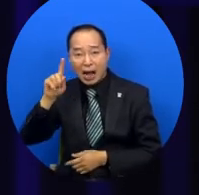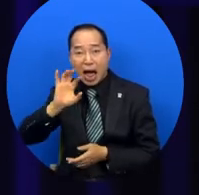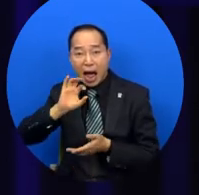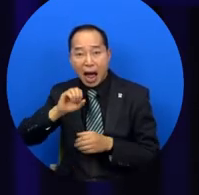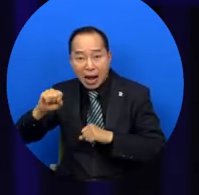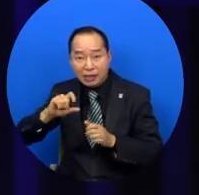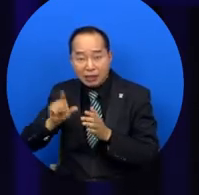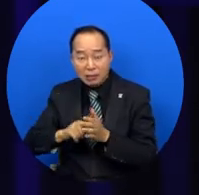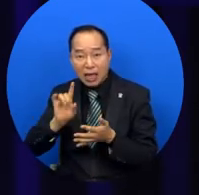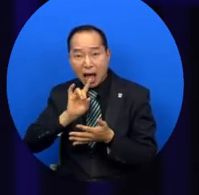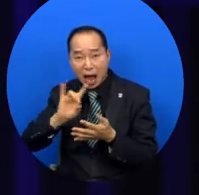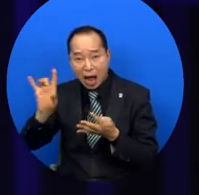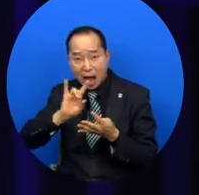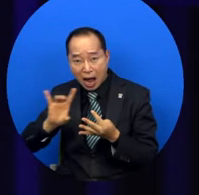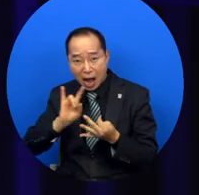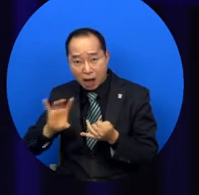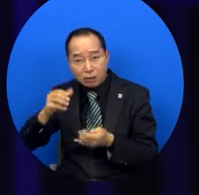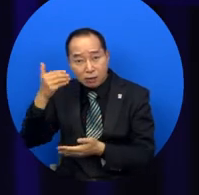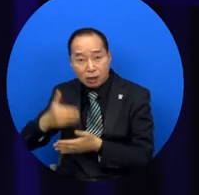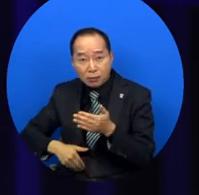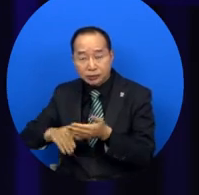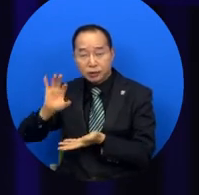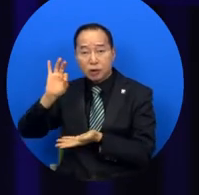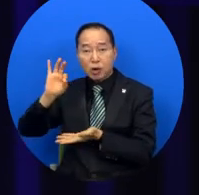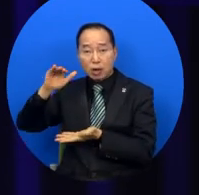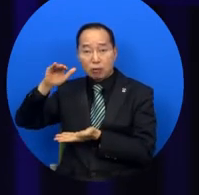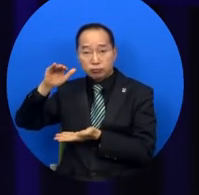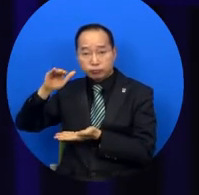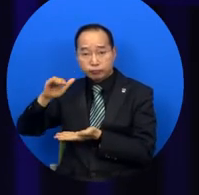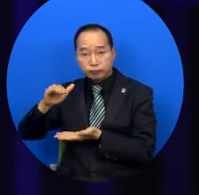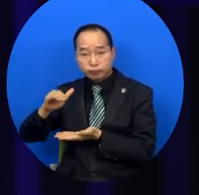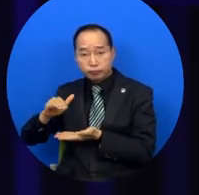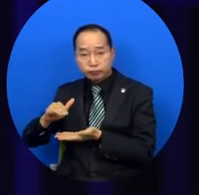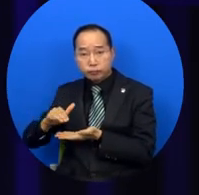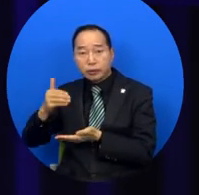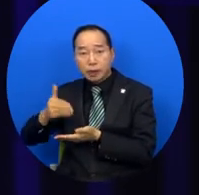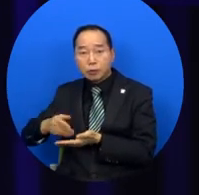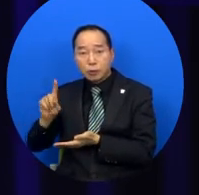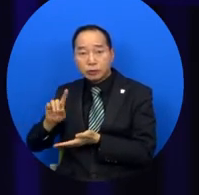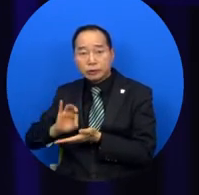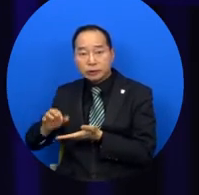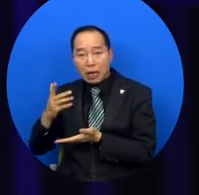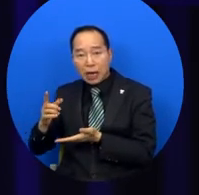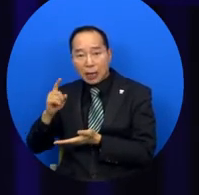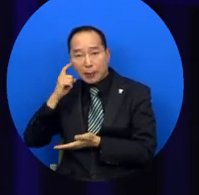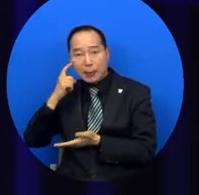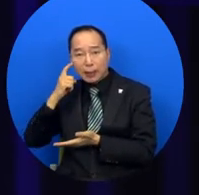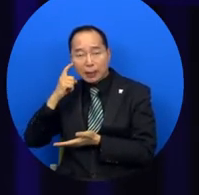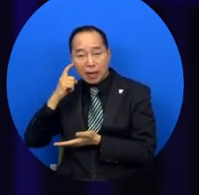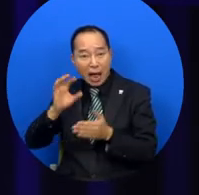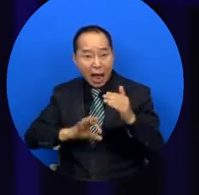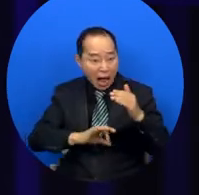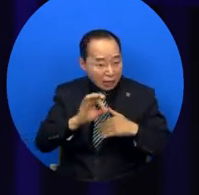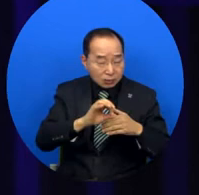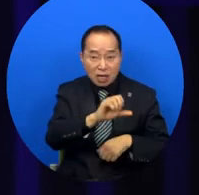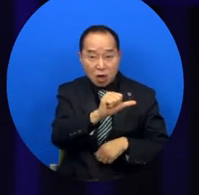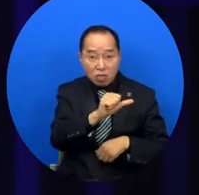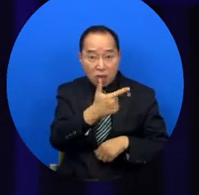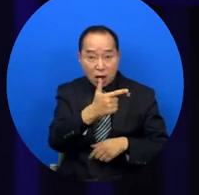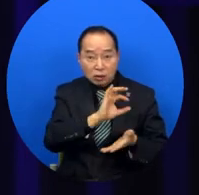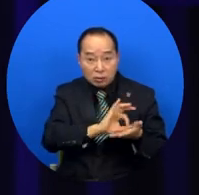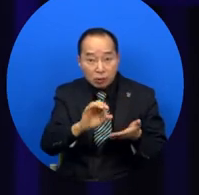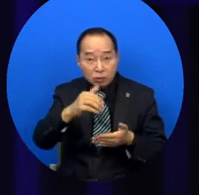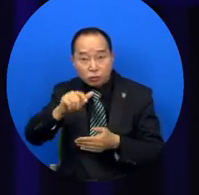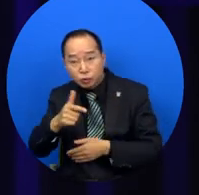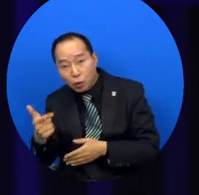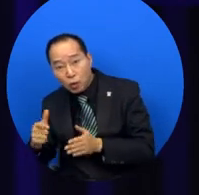이렇게 써지는 거예요. 그러면은 내가 그걸 지켜보고 있어야 돼. 어디다 나머지 한 개 쓸 건가. 아침에 뭐 이것저것 한다고 만약에 뭐 여섯